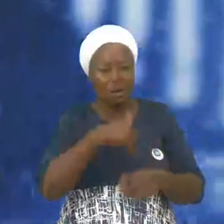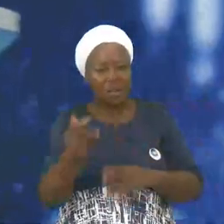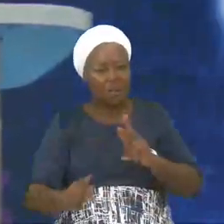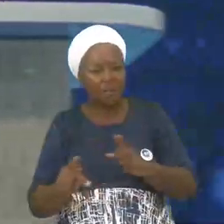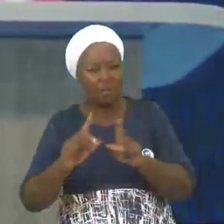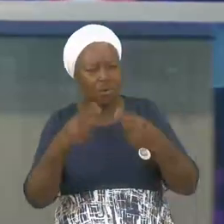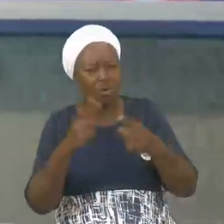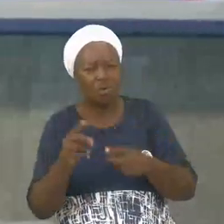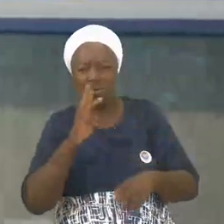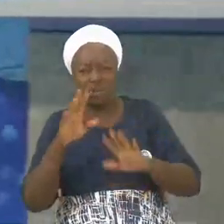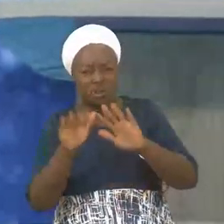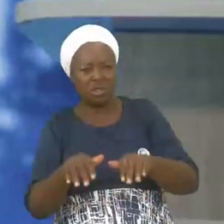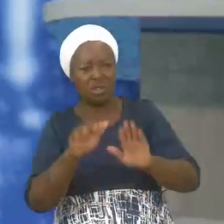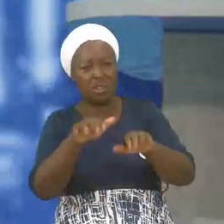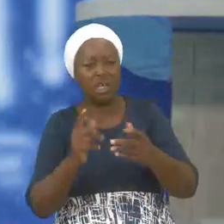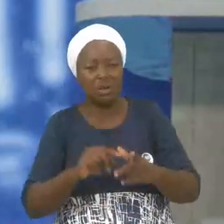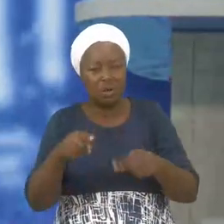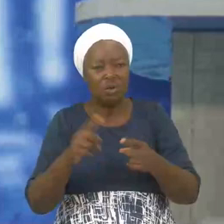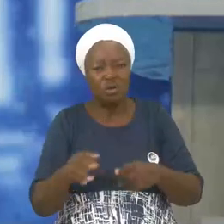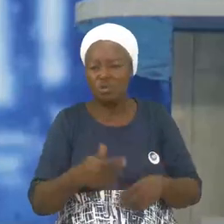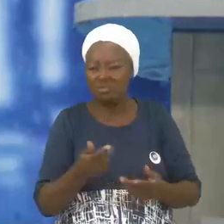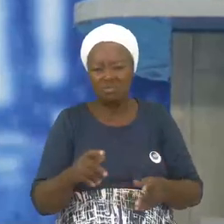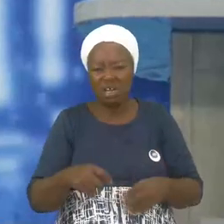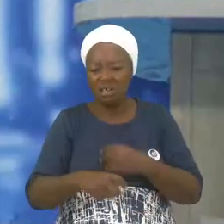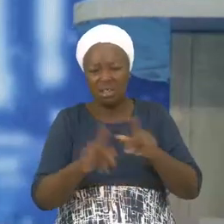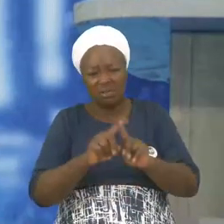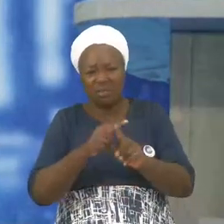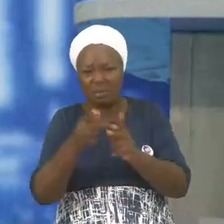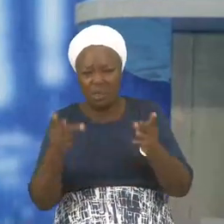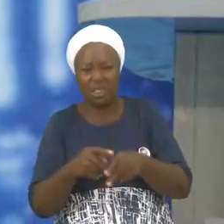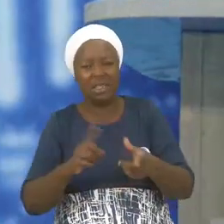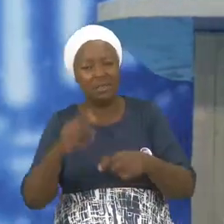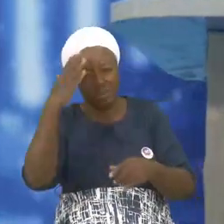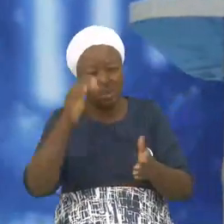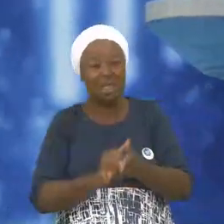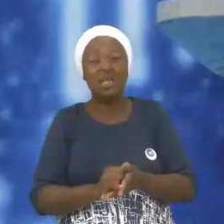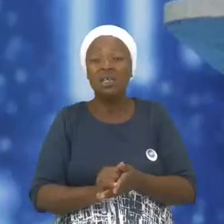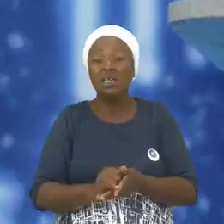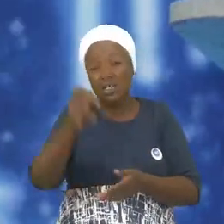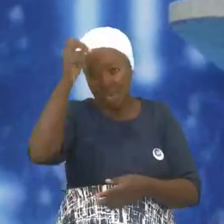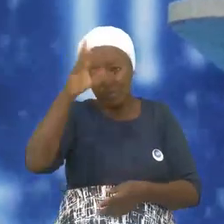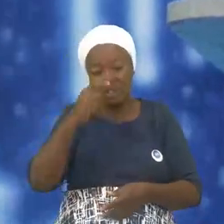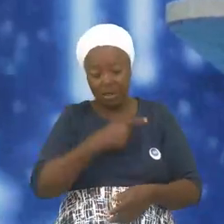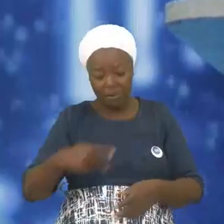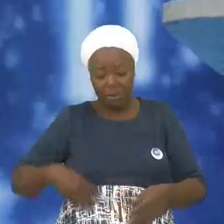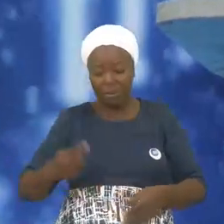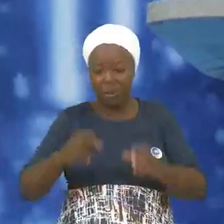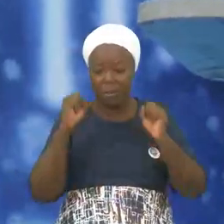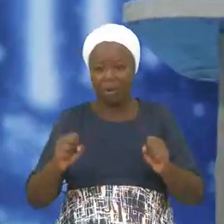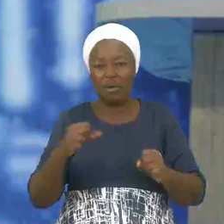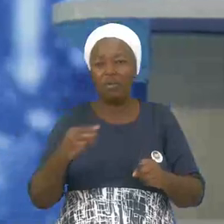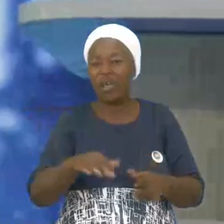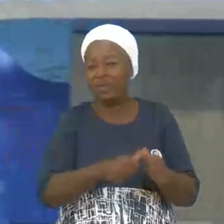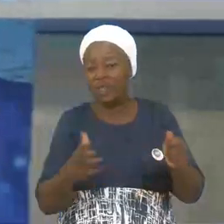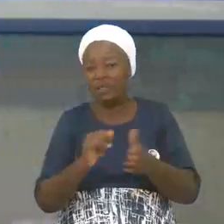de l'air. Les autres, ils vont vers la mer, ils vont dans la brousse, ils vont dans la forêt. Il est le